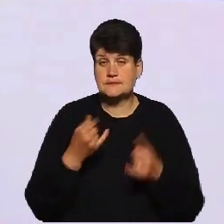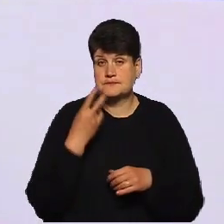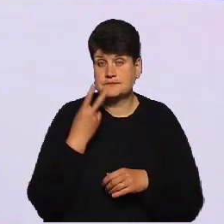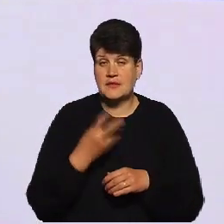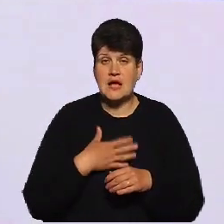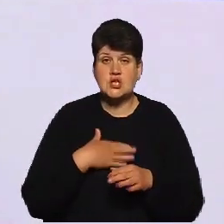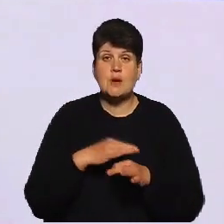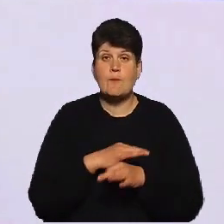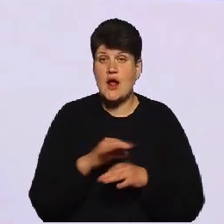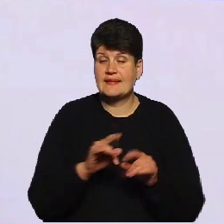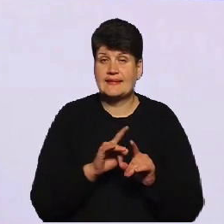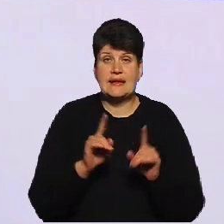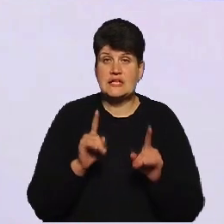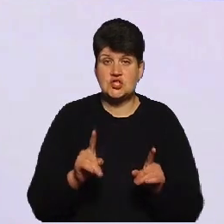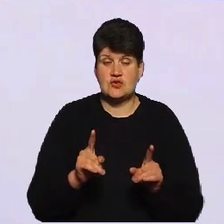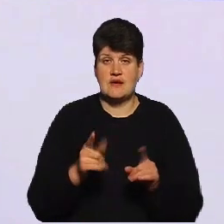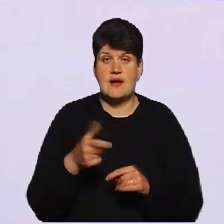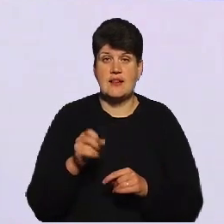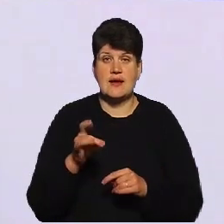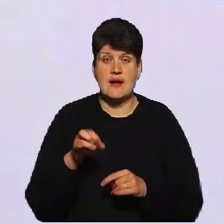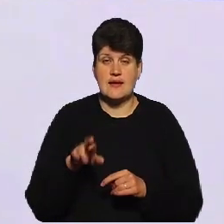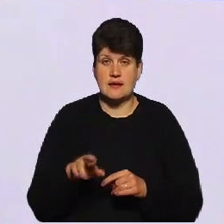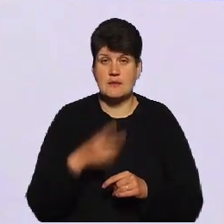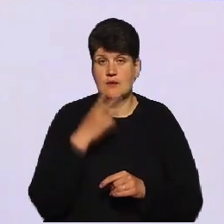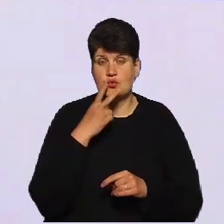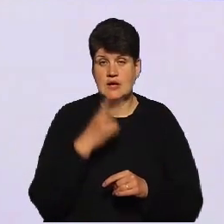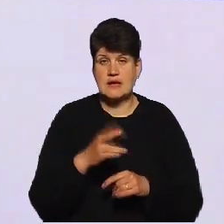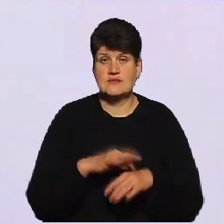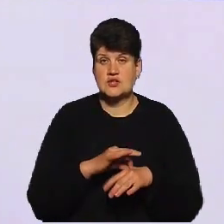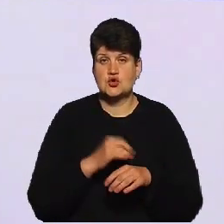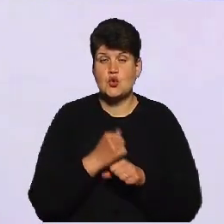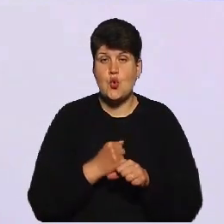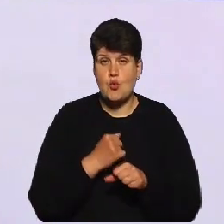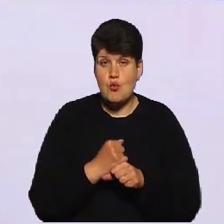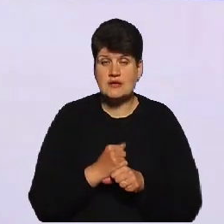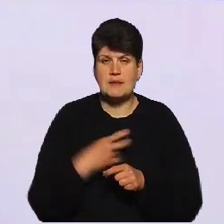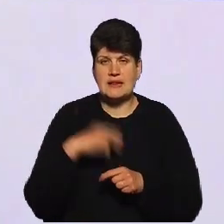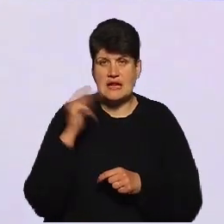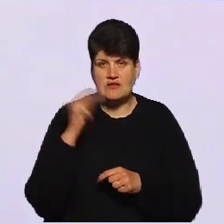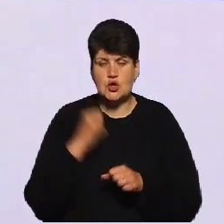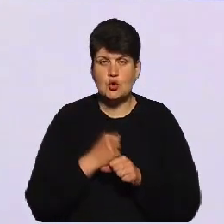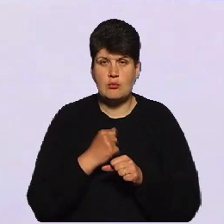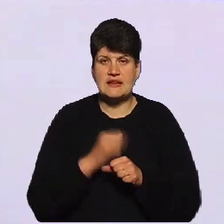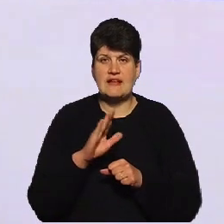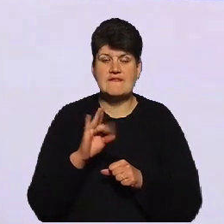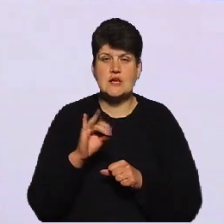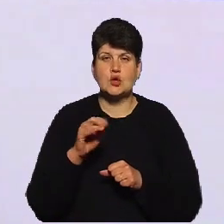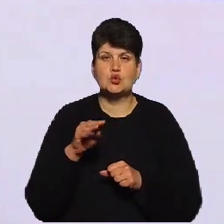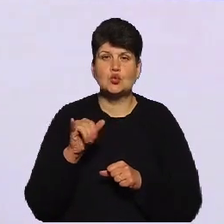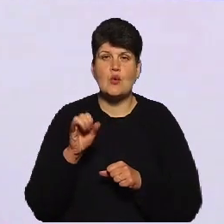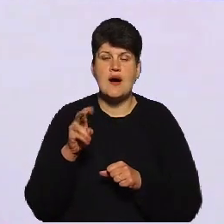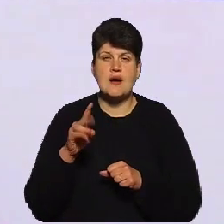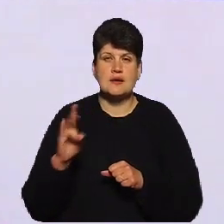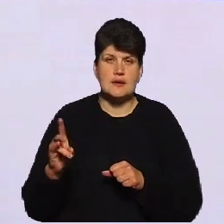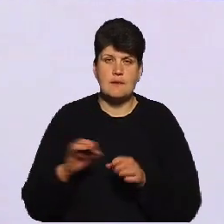в галереї. Тобто ми в галереї показуємо фізичні роботи, але ми навчилися робити і віртуальні проекти, і всі наші